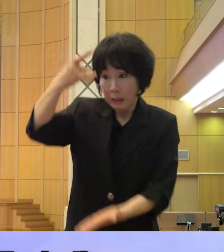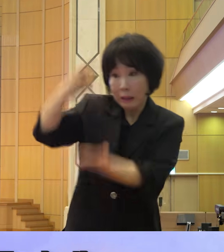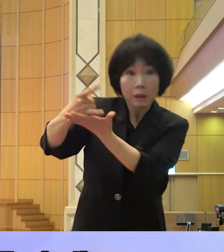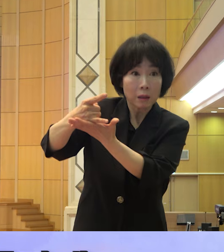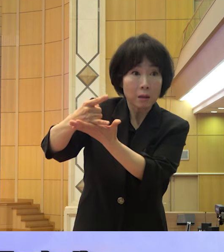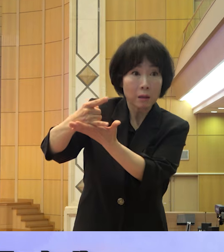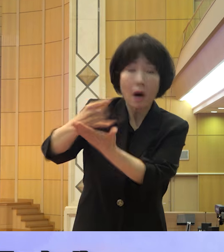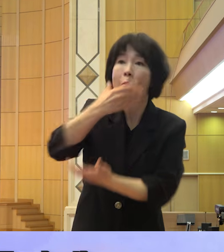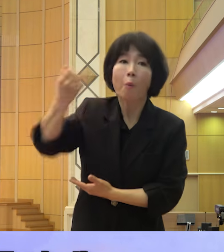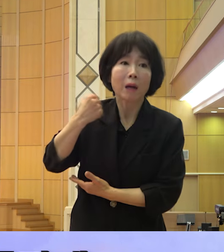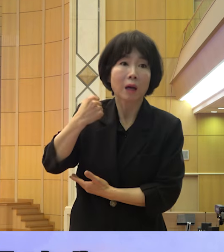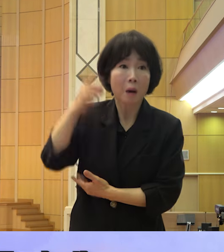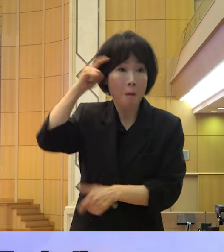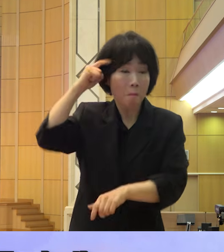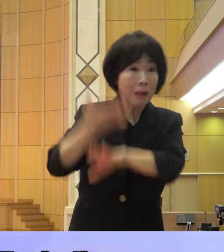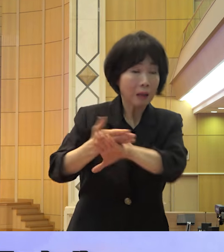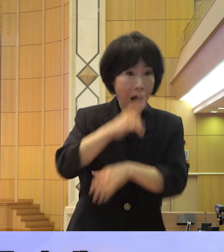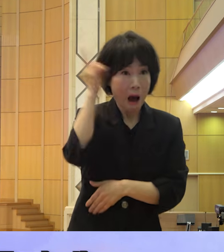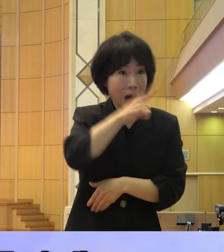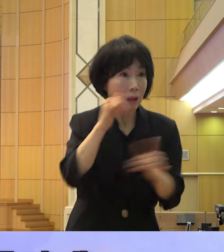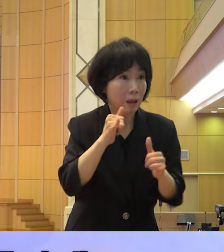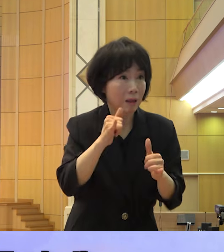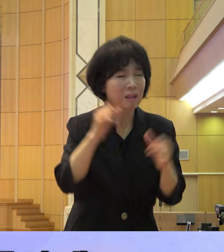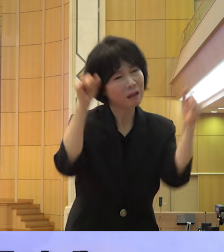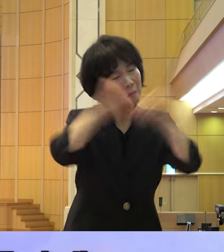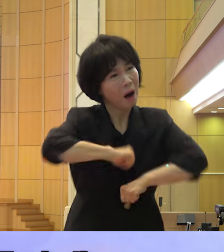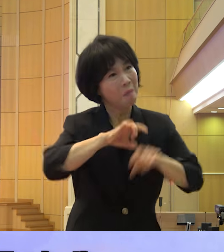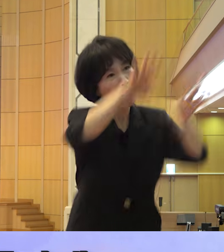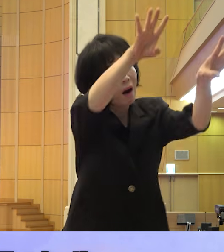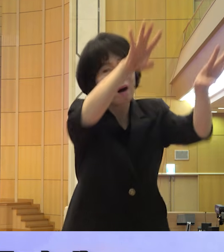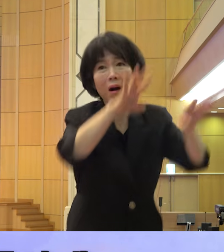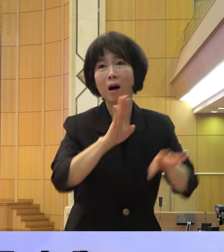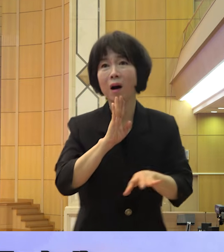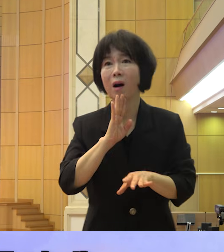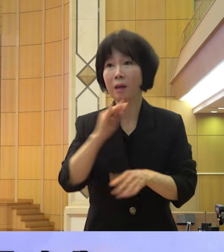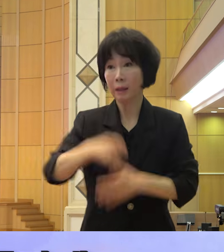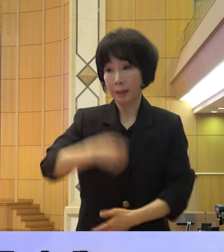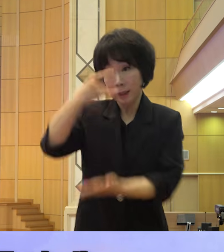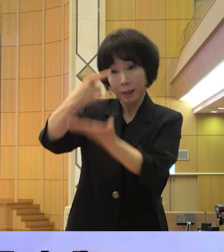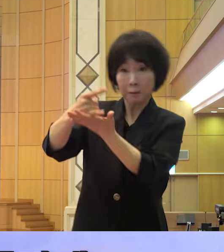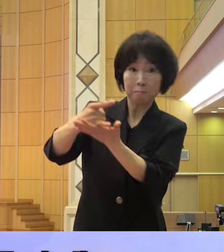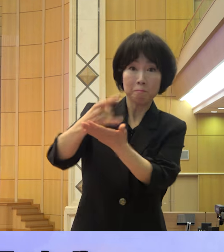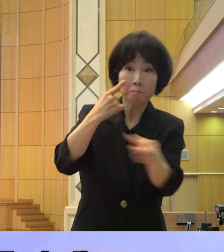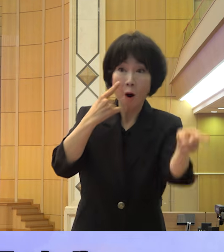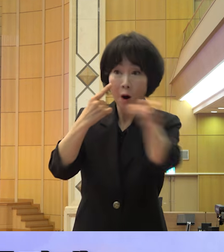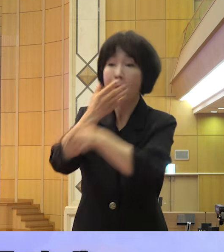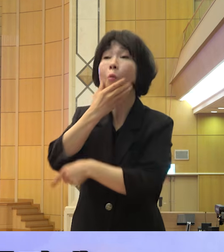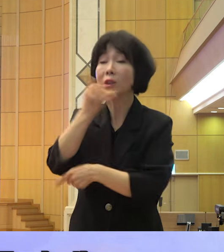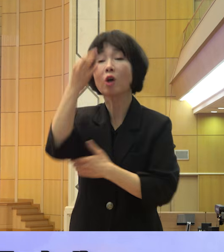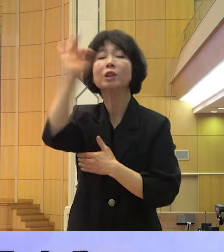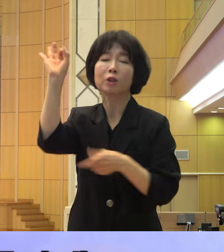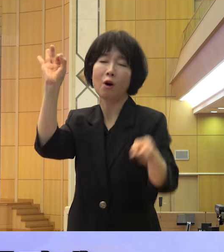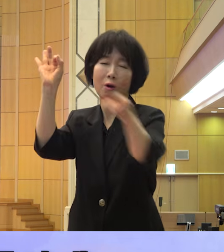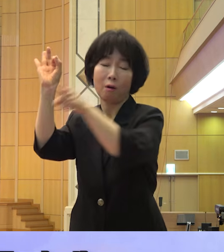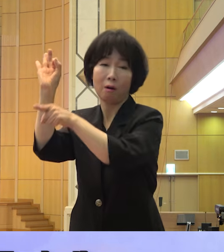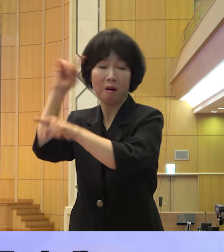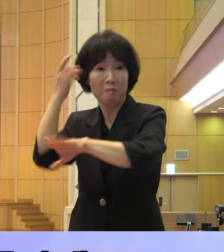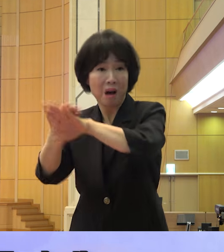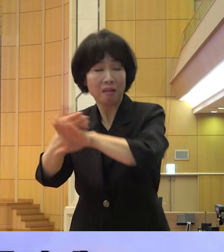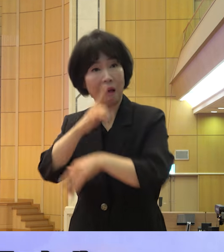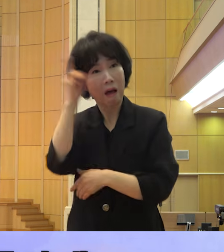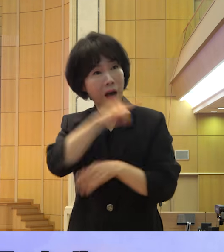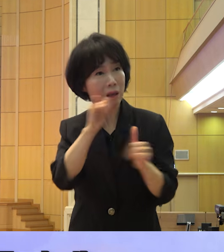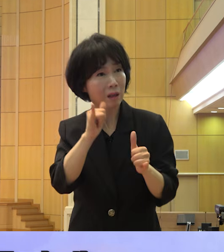거로구나. 그래서 시편 1장 6절에도 보면 의인은 하나님께서 복 있는 사람이라고 인정하지만은 악인은